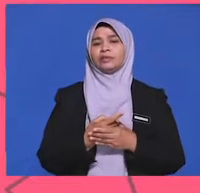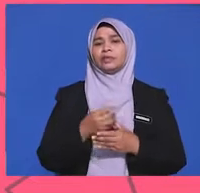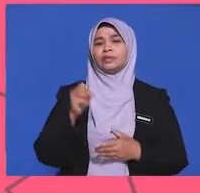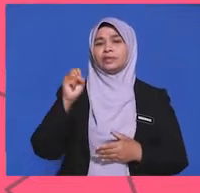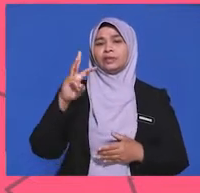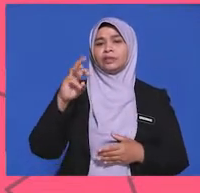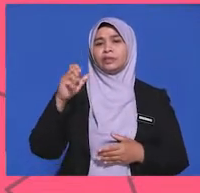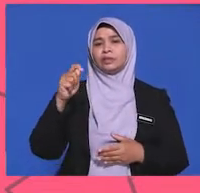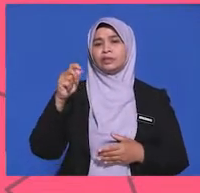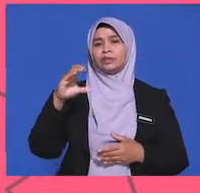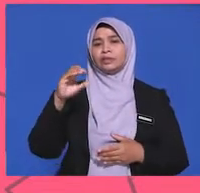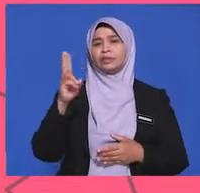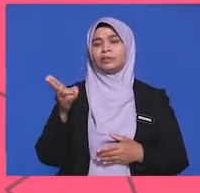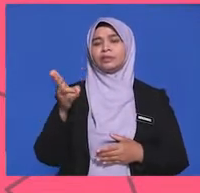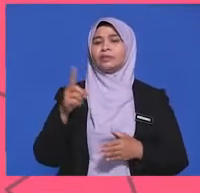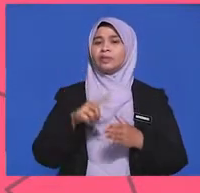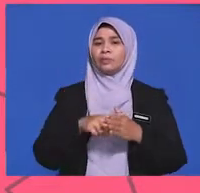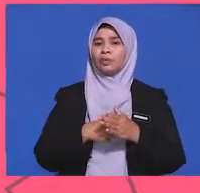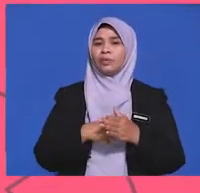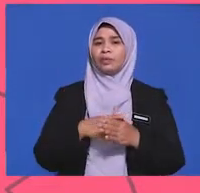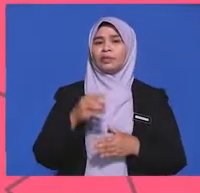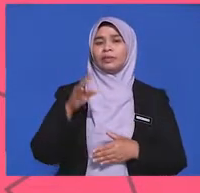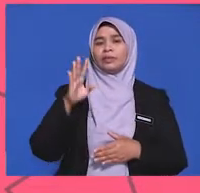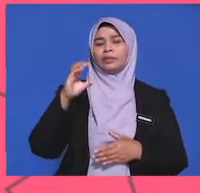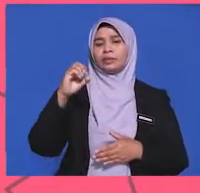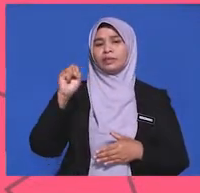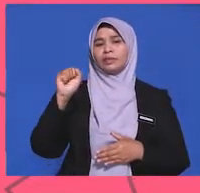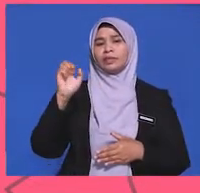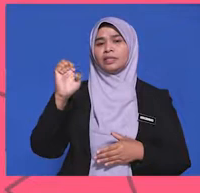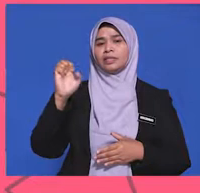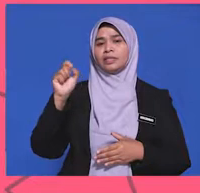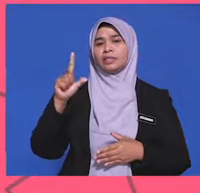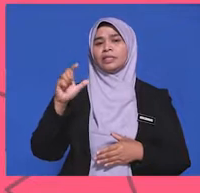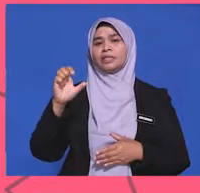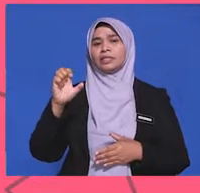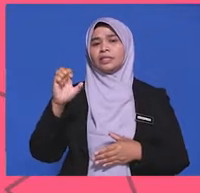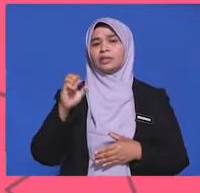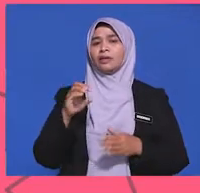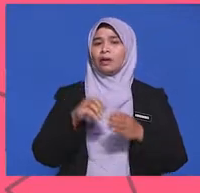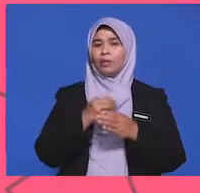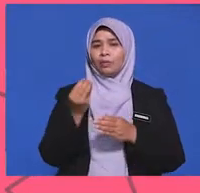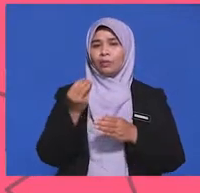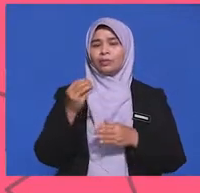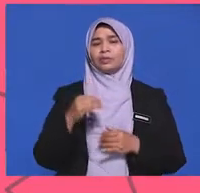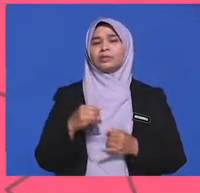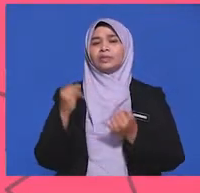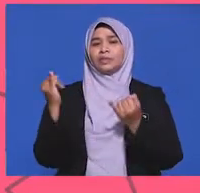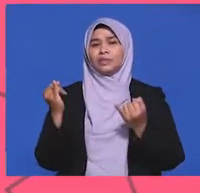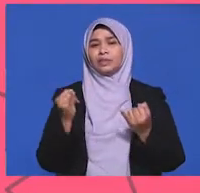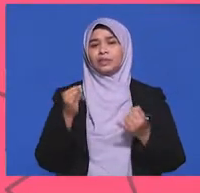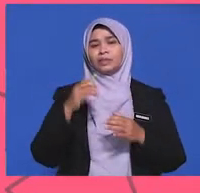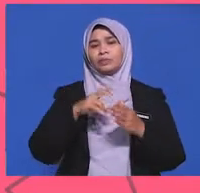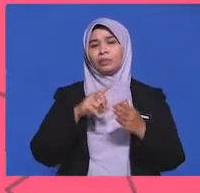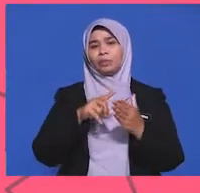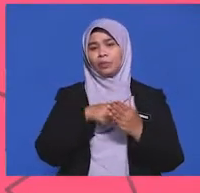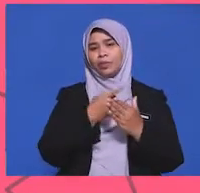berdasarkan nombor yang dimasukkan. Contohnya, jika pengguna memasukkan nombor